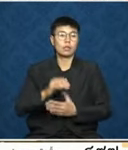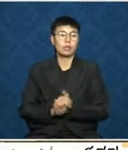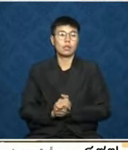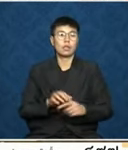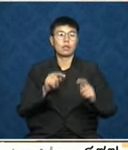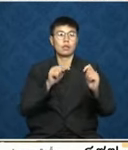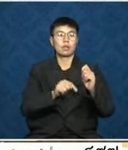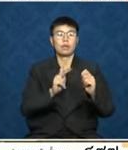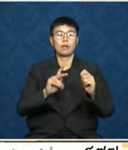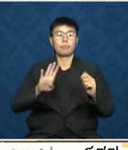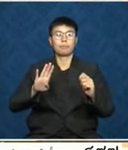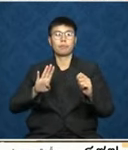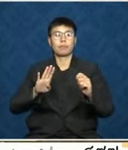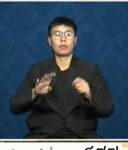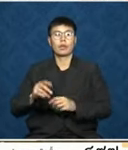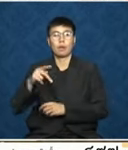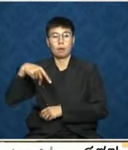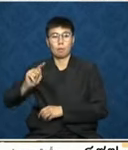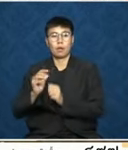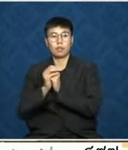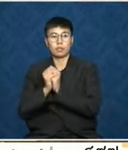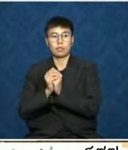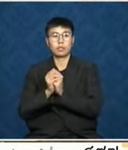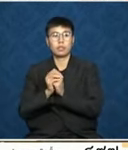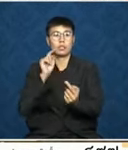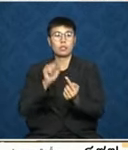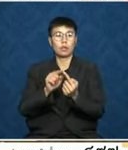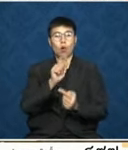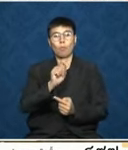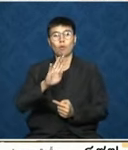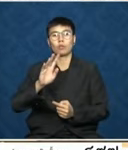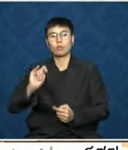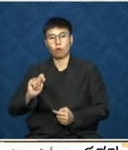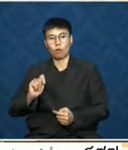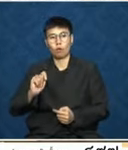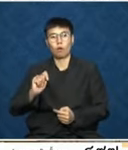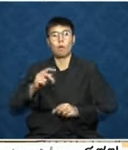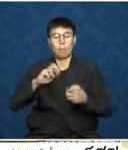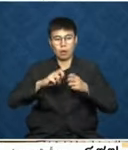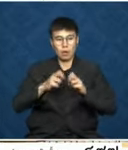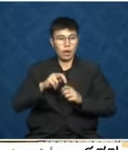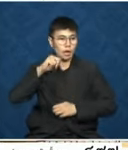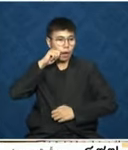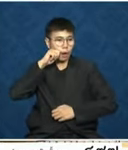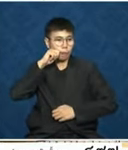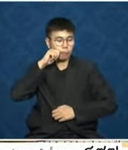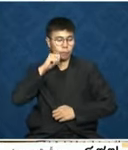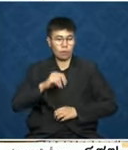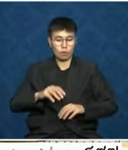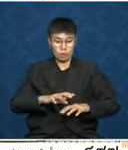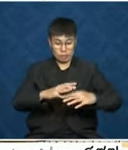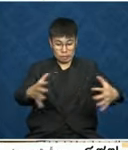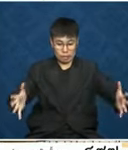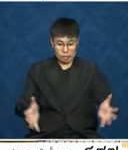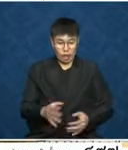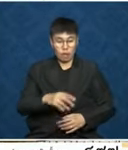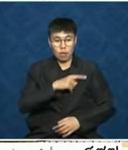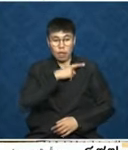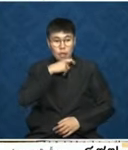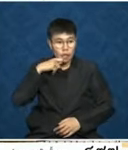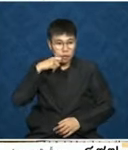กบินอำเภอกบินบุรีจังหปราเชียรบุรีเนี่ยผ่านมายังองคการบริหารส่วนตำบนปัญหาน้ำในคลองแห้งเร็วกว่าเป็นปกติจากผู้